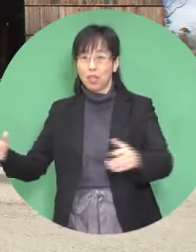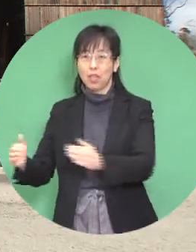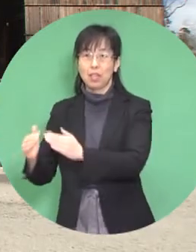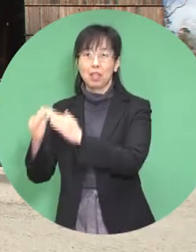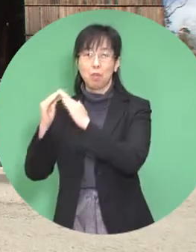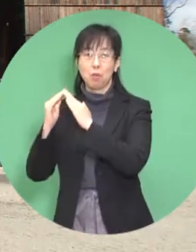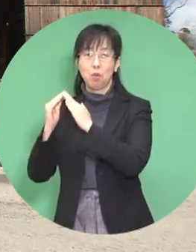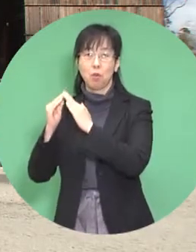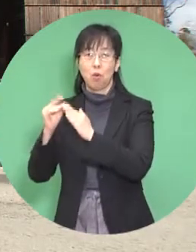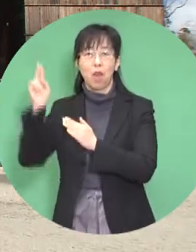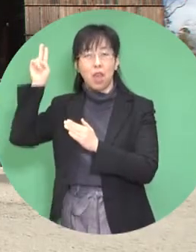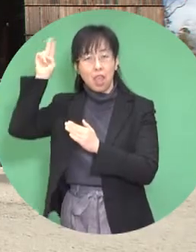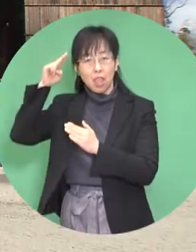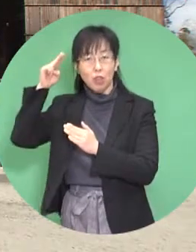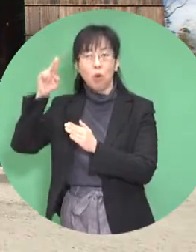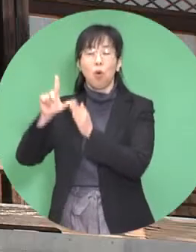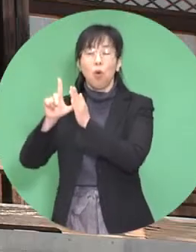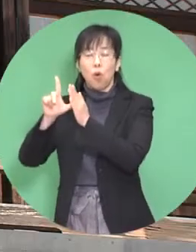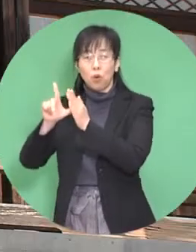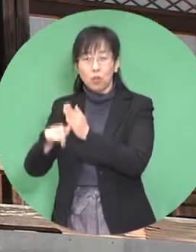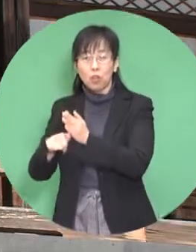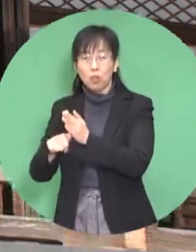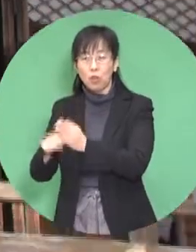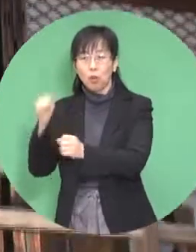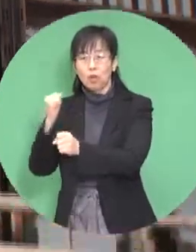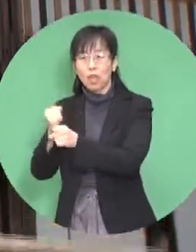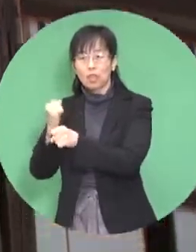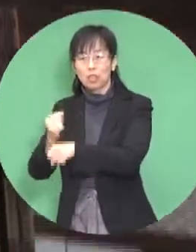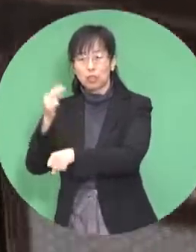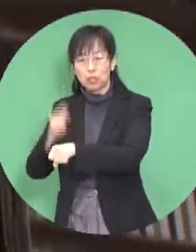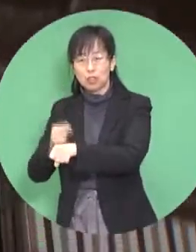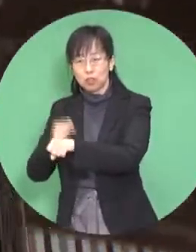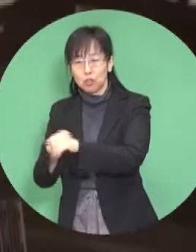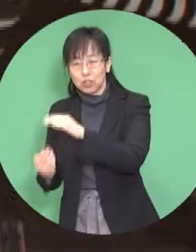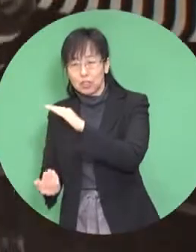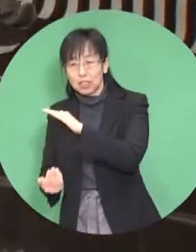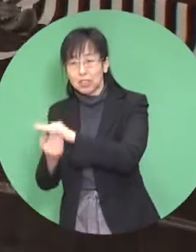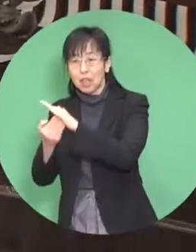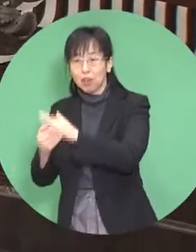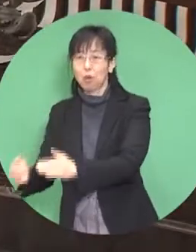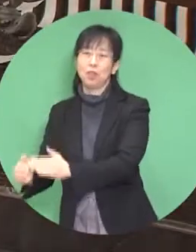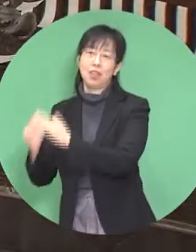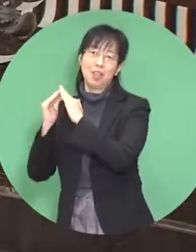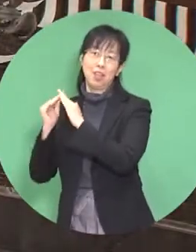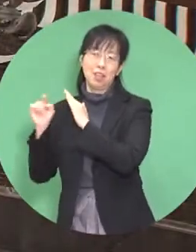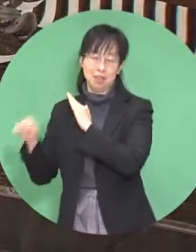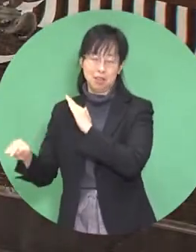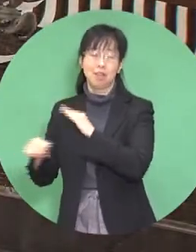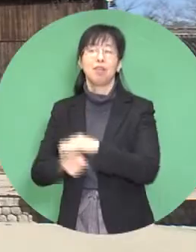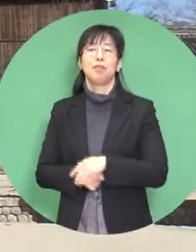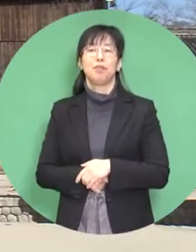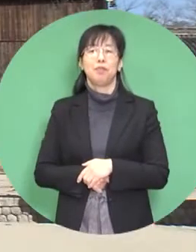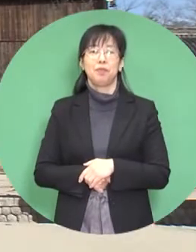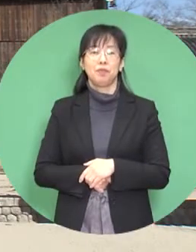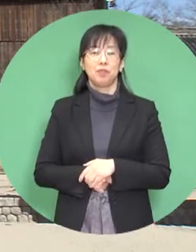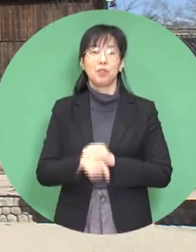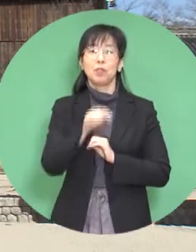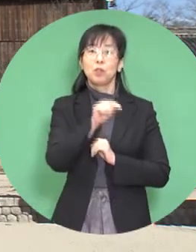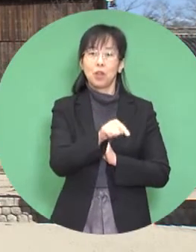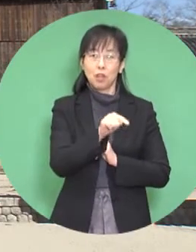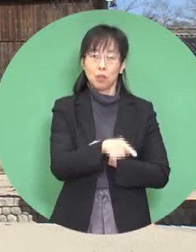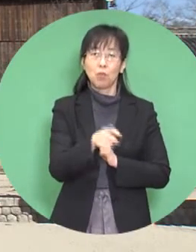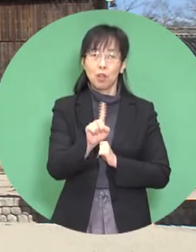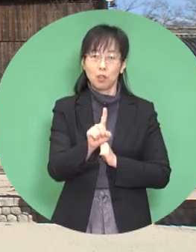江戸時代の当時の建築技術としては最高の技術が用いられて建てられております。また如来堂に関し